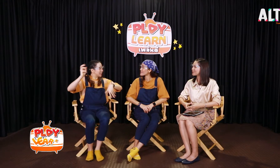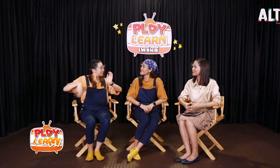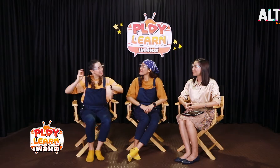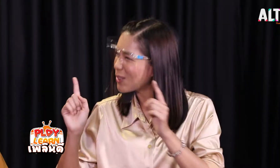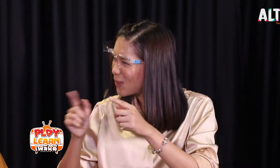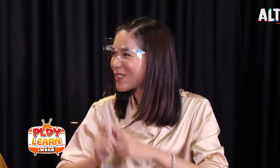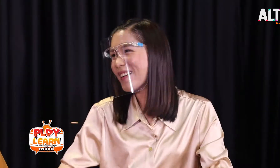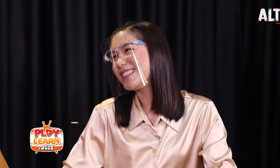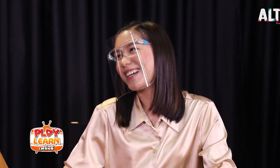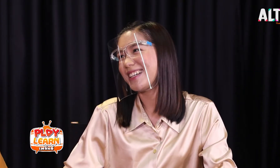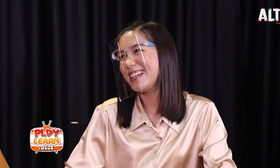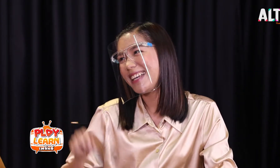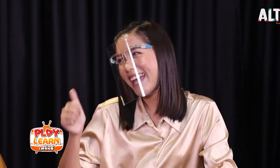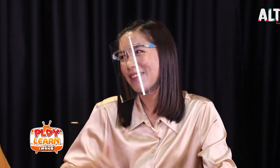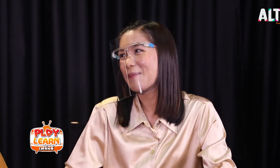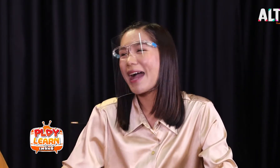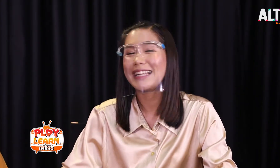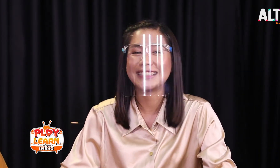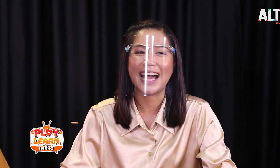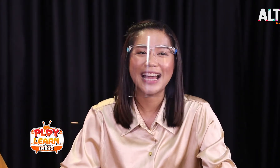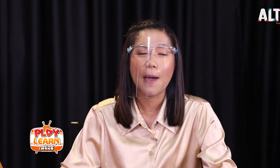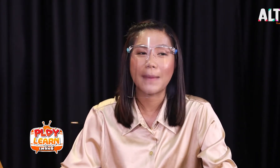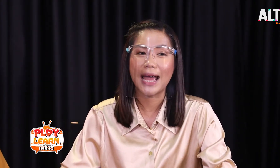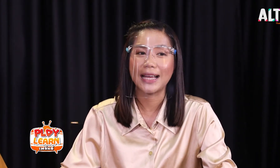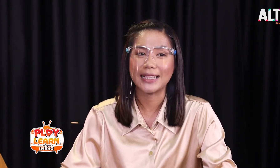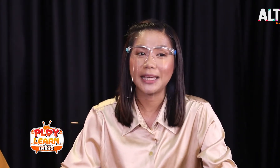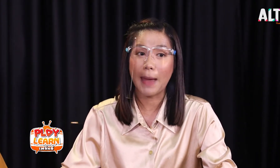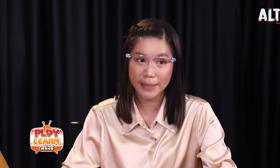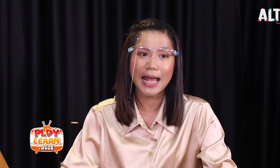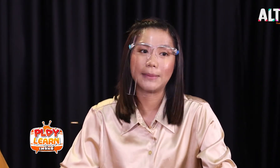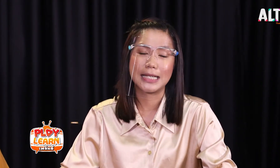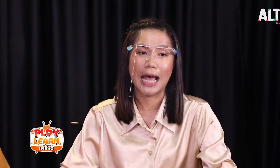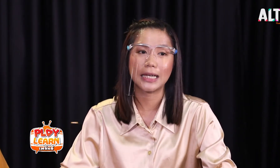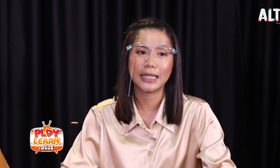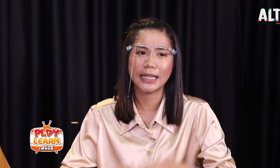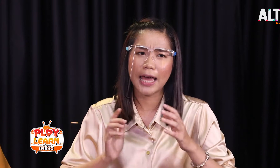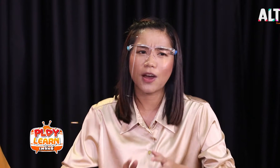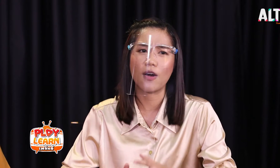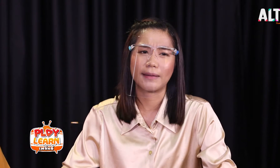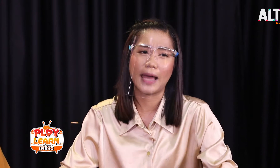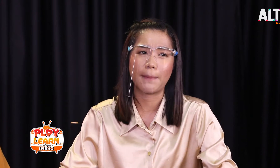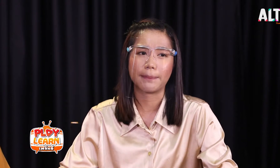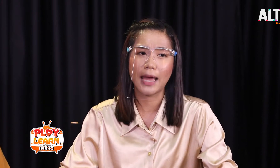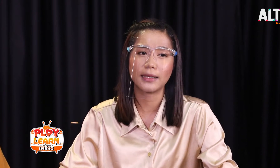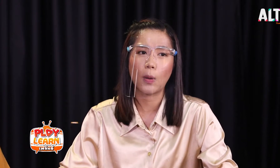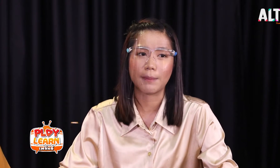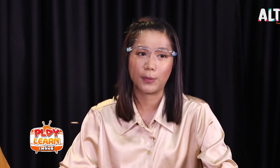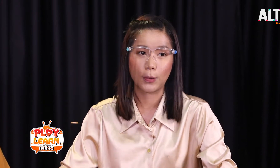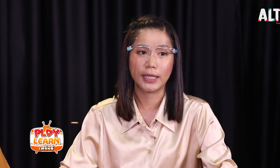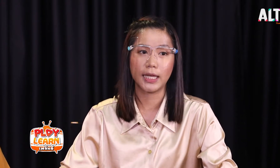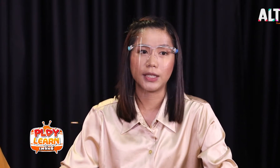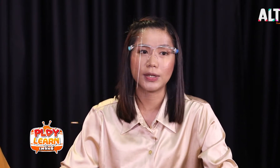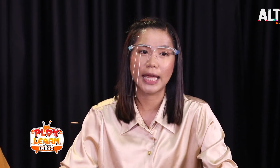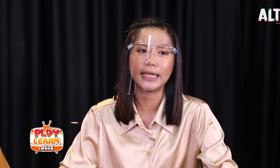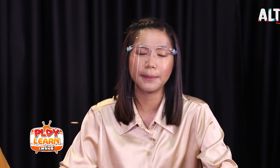มๆกัน ถูกต้องเลยจ้ะเตยเก่งมากๆเลยนะจ๊ะมากันที่แบบที่3เลยนะจ๊ะการออกกำลังกายแบบต้านความเร็ว